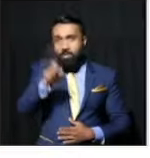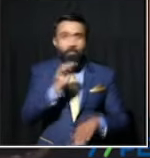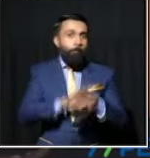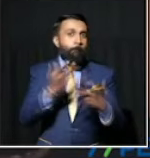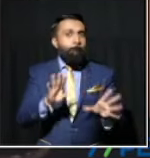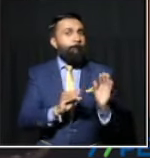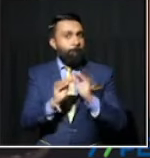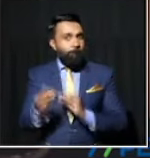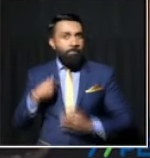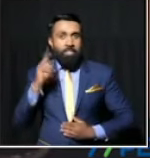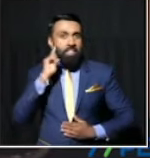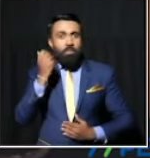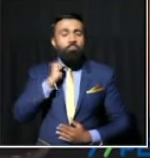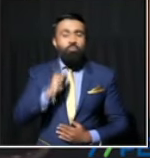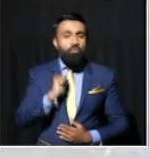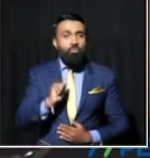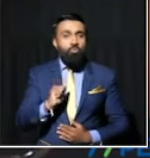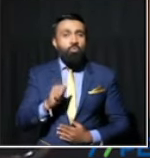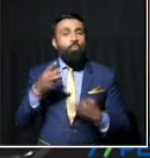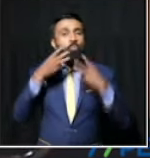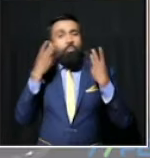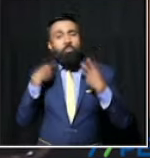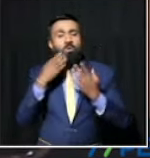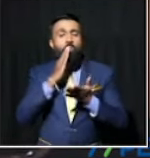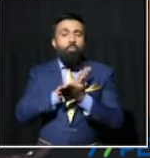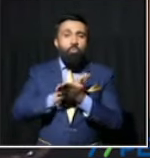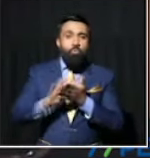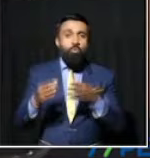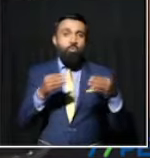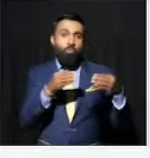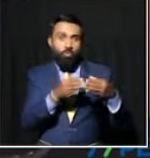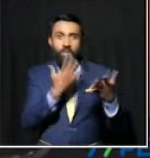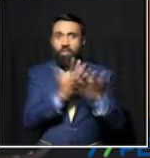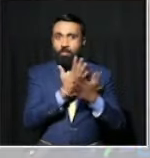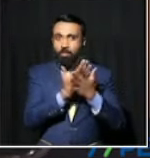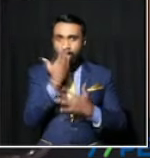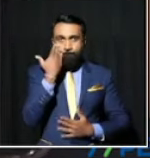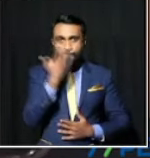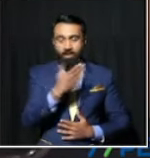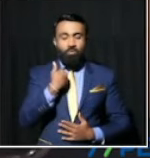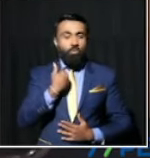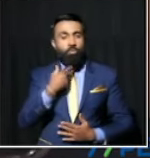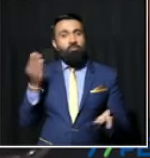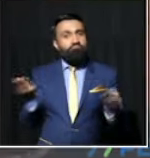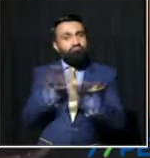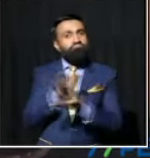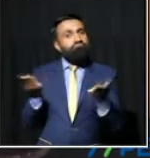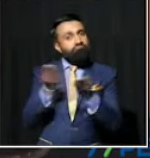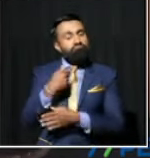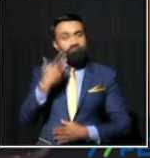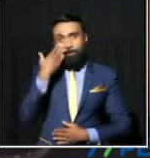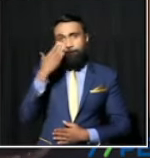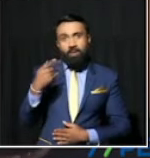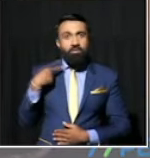දන්නේ මොකද්ද කාරණේ කියලා පූස් පැටව වගේ ඉන්නේ. එක කොටසක්ගේ රංගනය හොඳට පේනවා. කොච්චර ඩීල් දාලාද කියලා පේනවා. එයාගේ